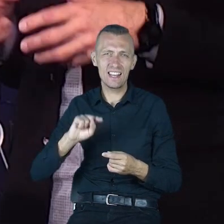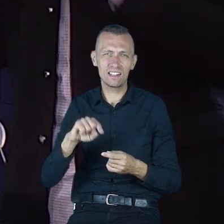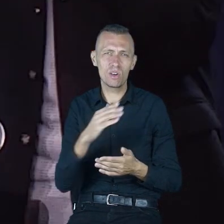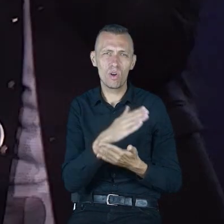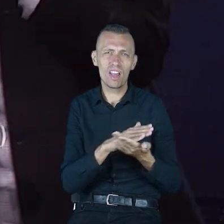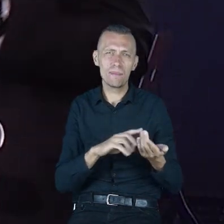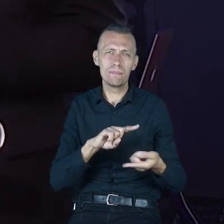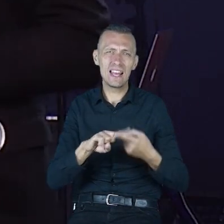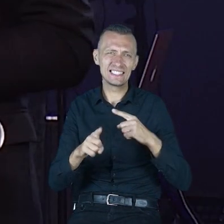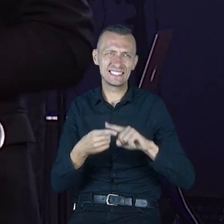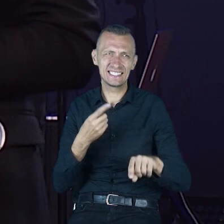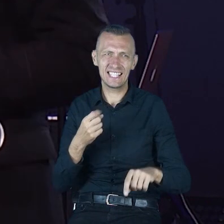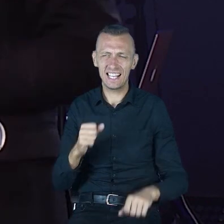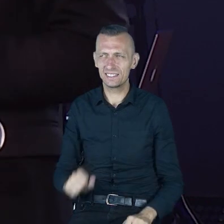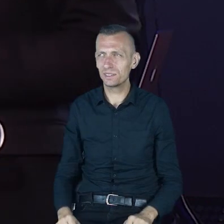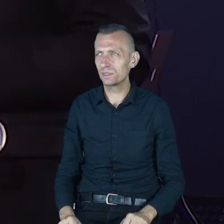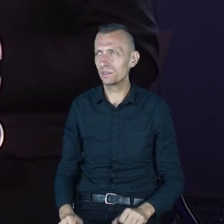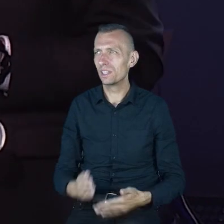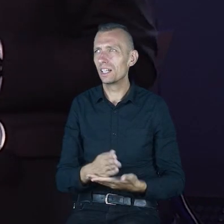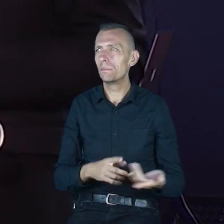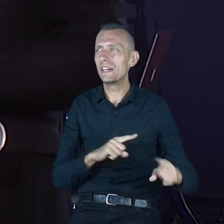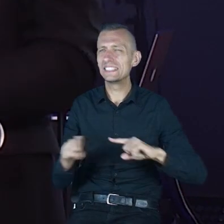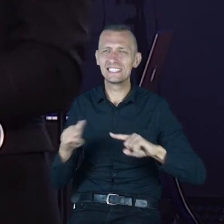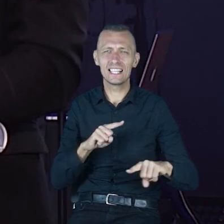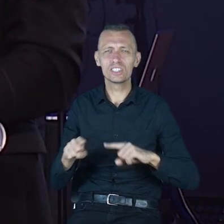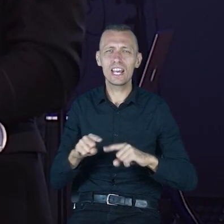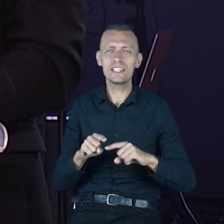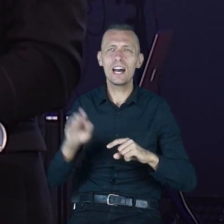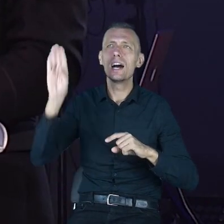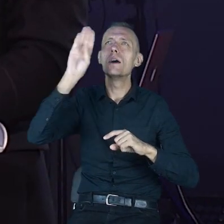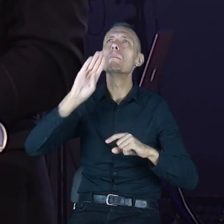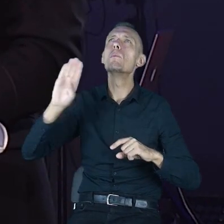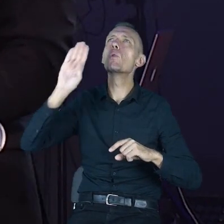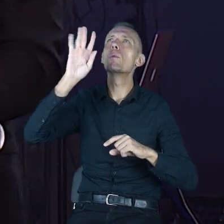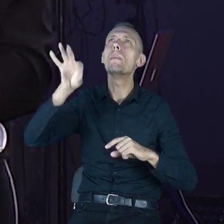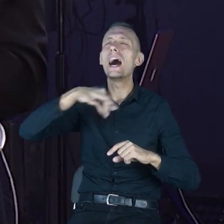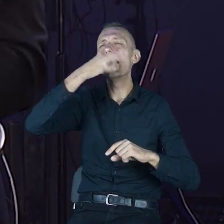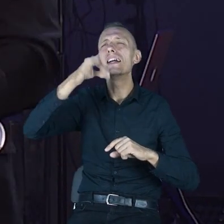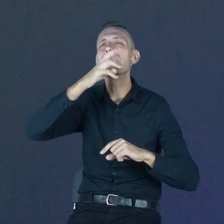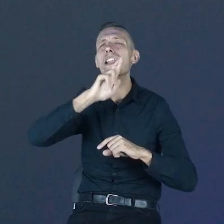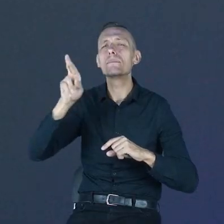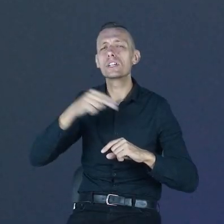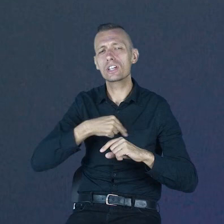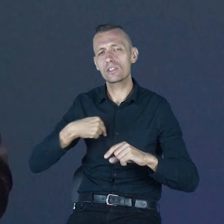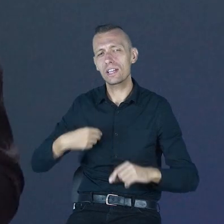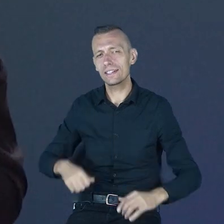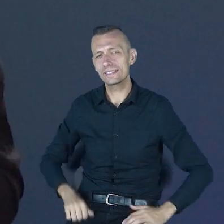nieznaczącymi substytutami tego, co Bóg ma nam do zaoferowania. Prawda jest taka,